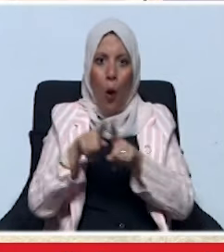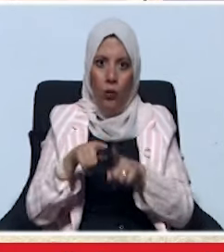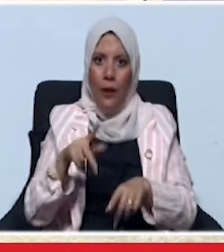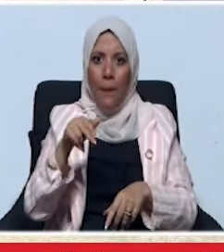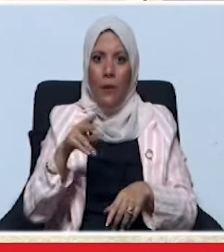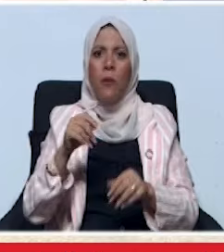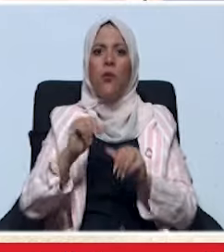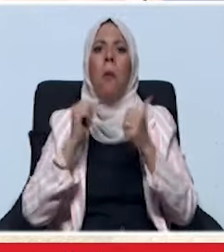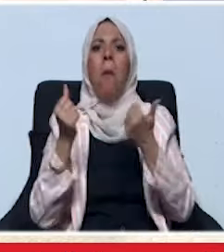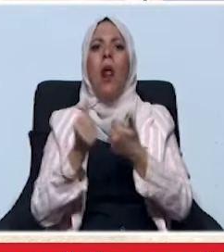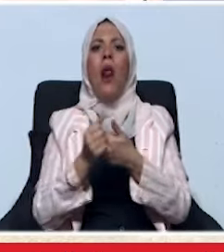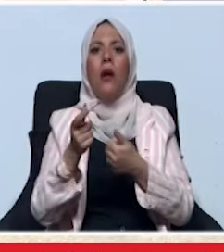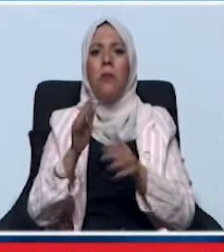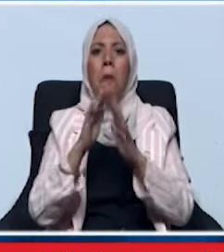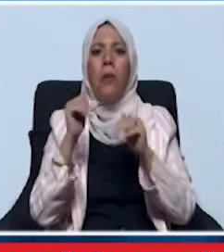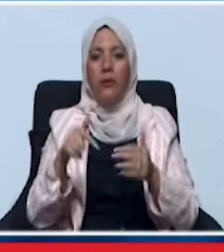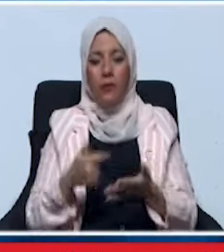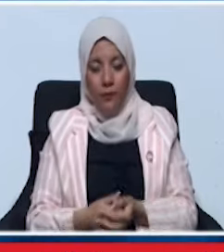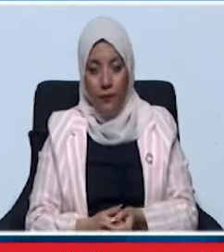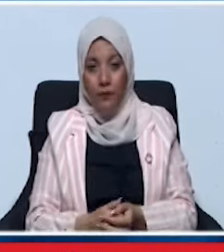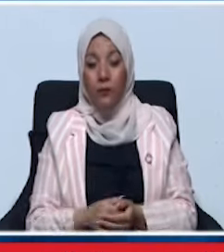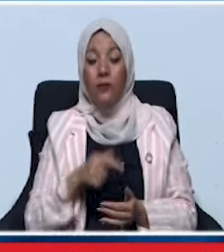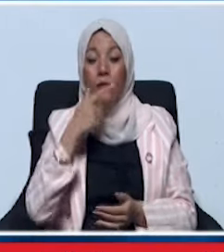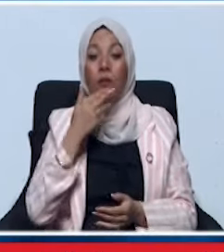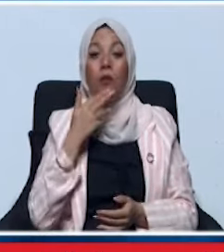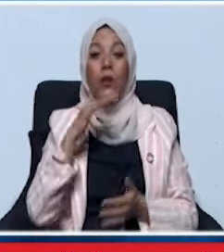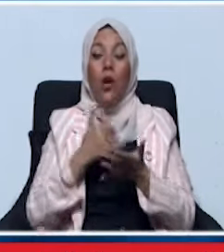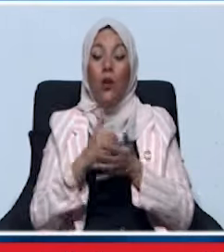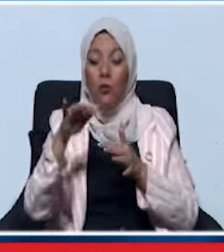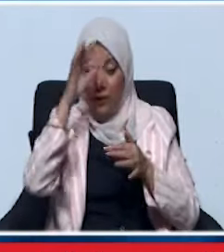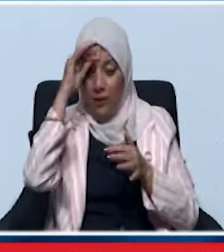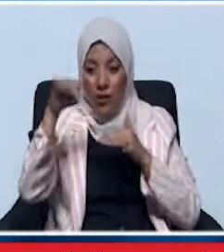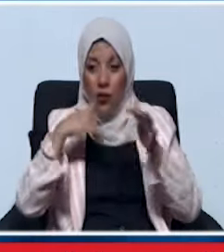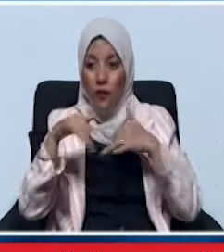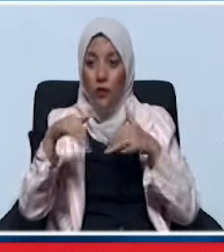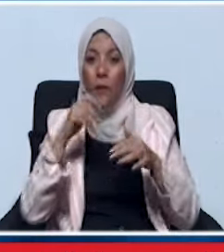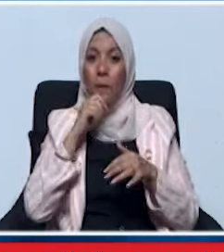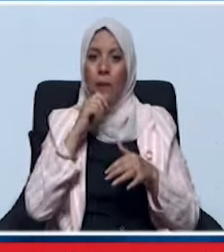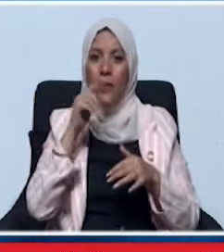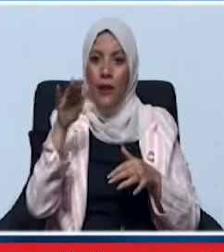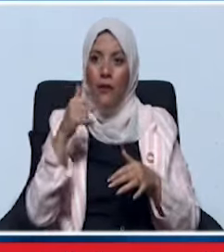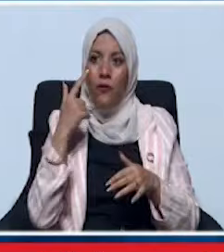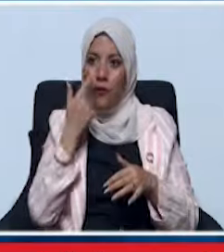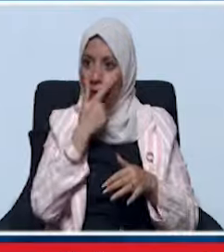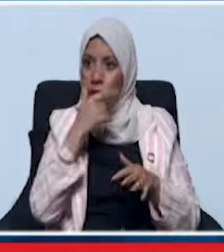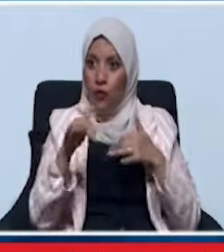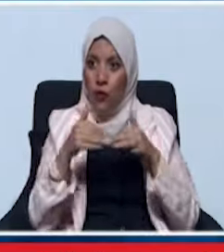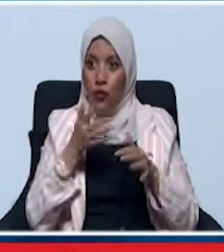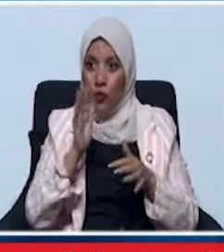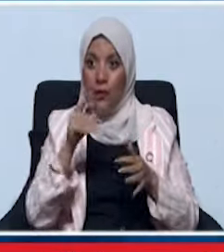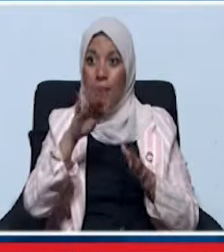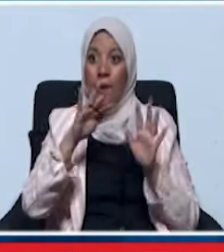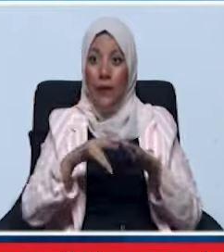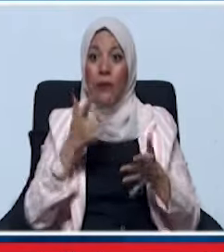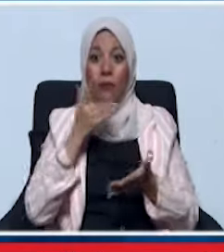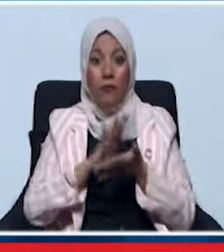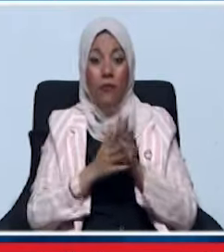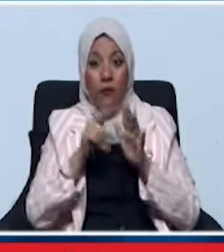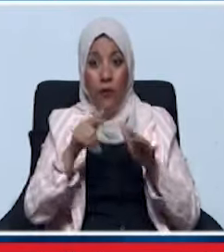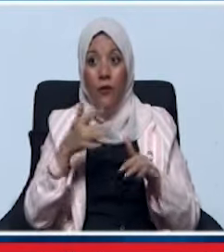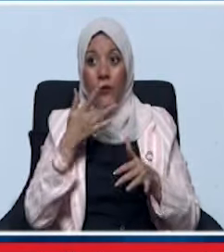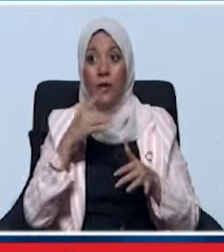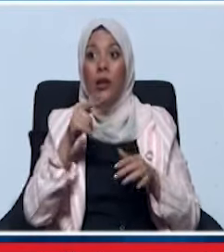العيله المصريه. فكان يقابلني حد في الشارع، والله قابلتني سيده قالت لي بص انت مشيت او ما مشيتش، غبت او ما غبتش،